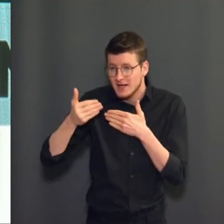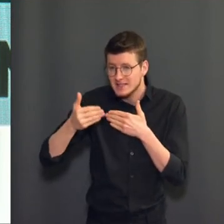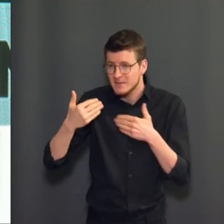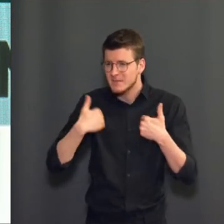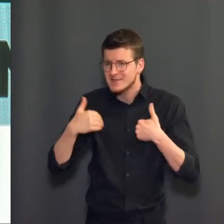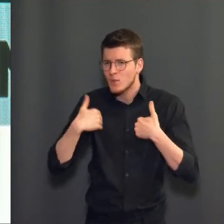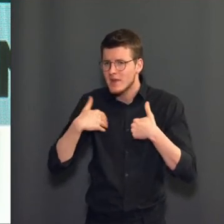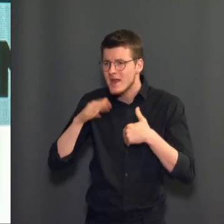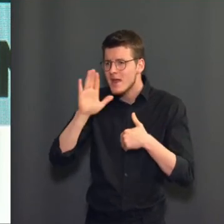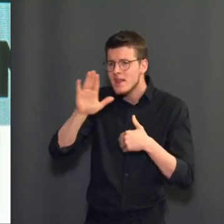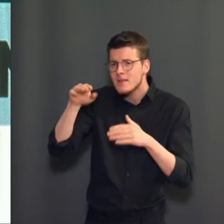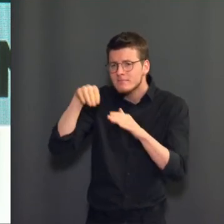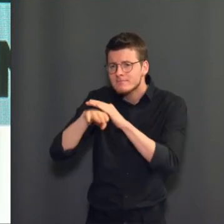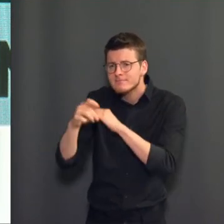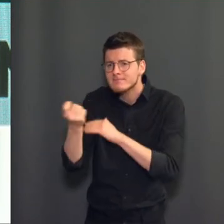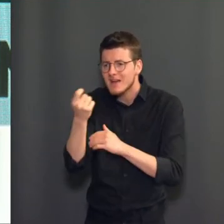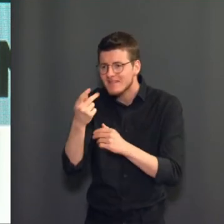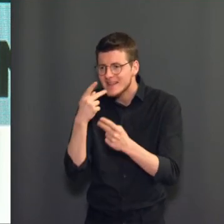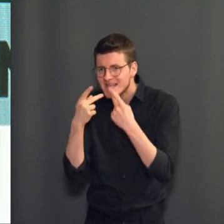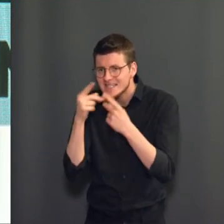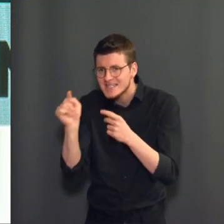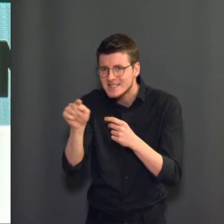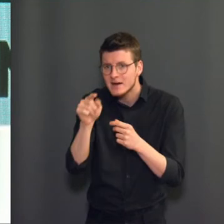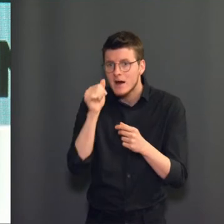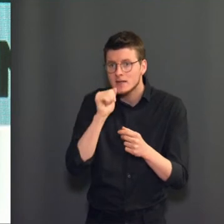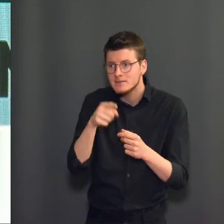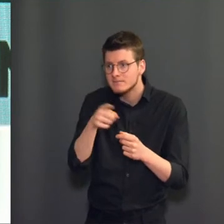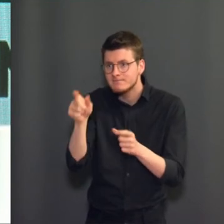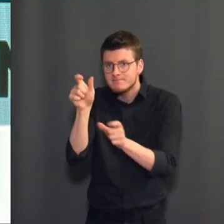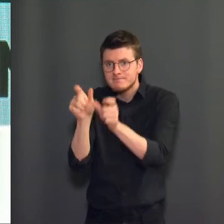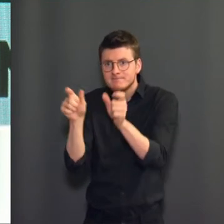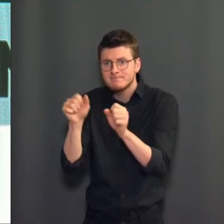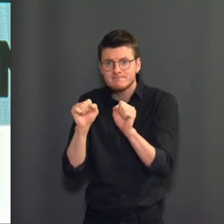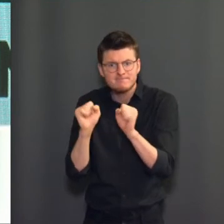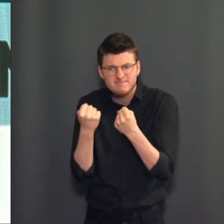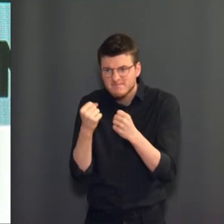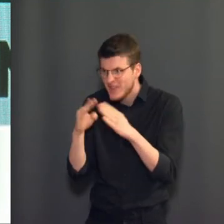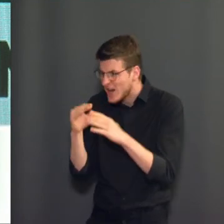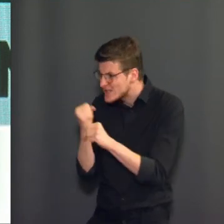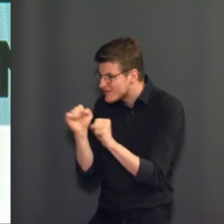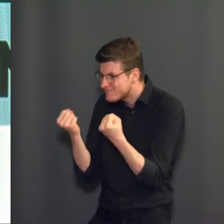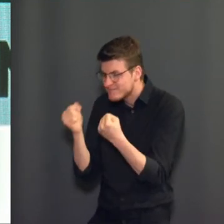testen die niet kunnen telewerken vanwege de aard van hun werk.